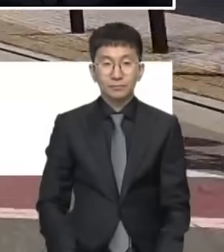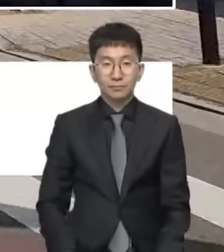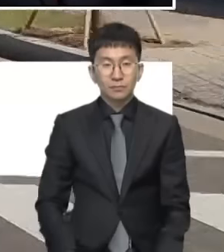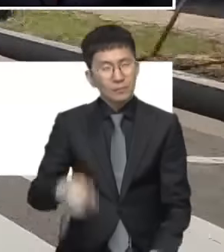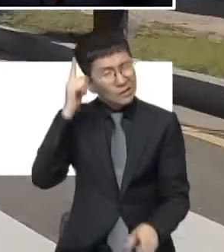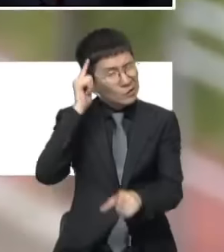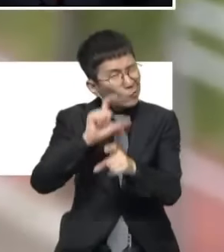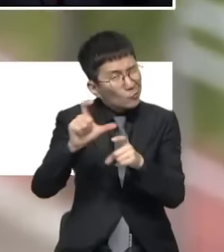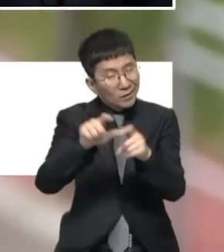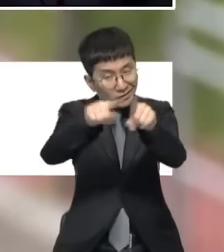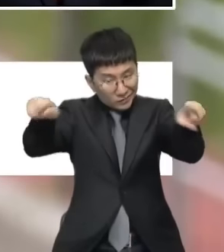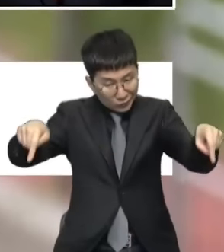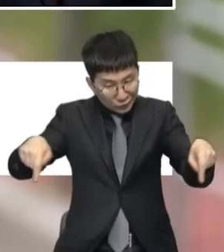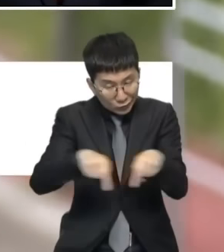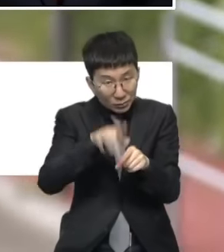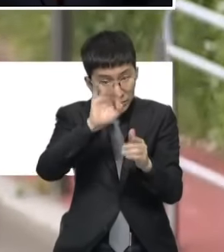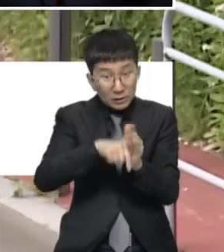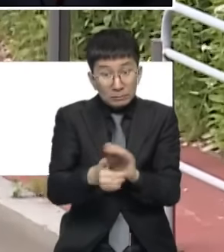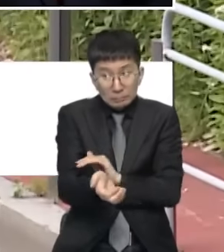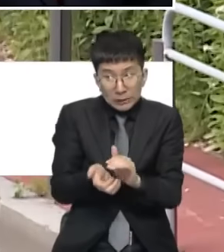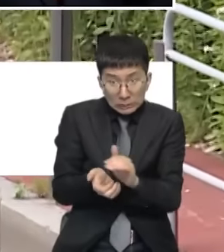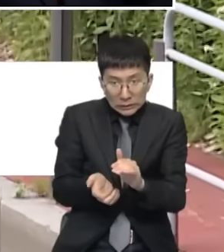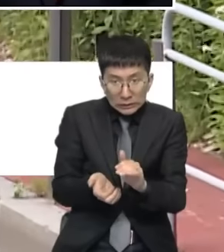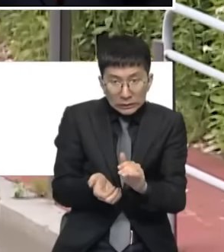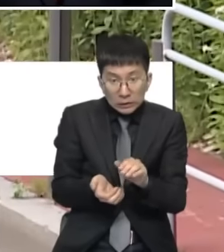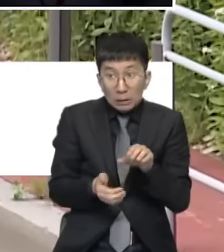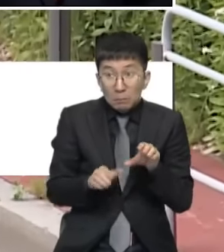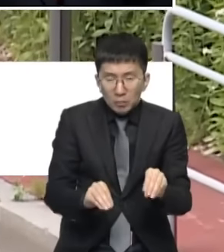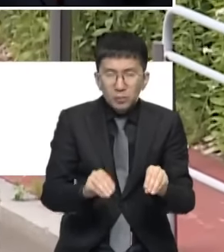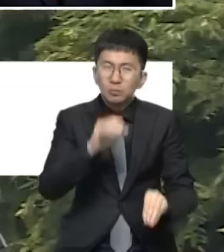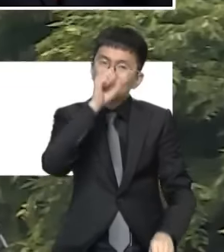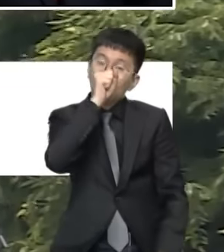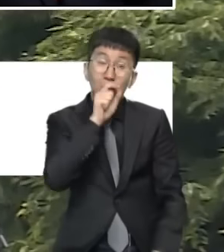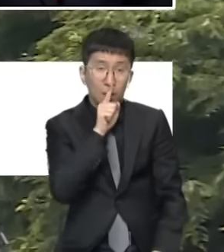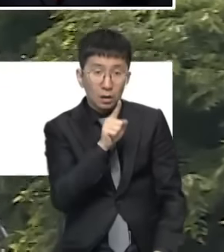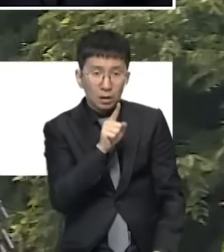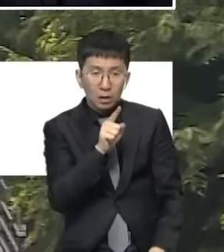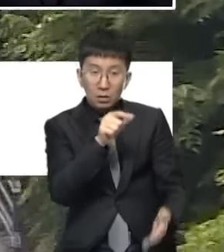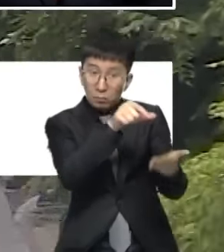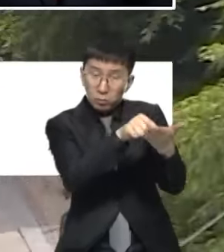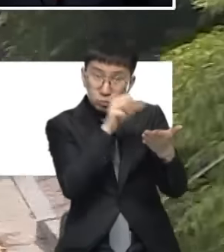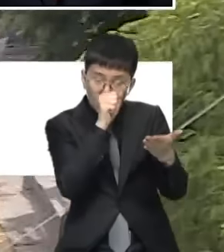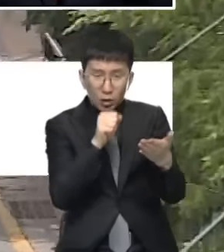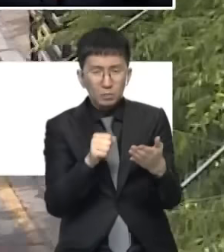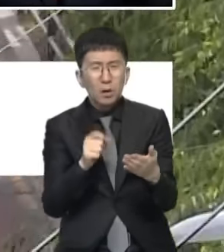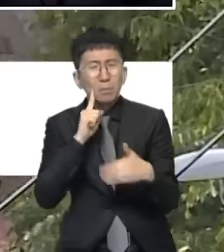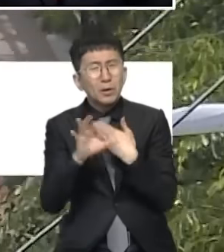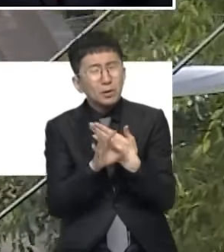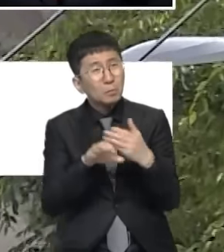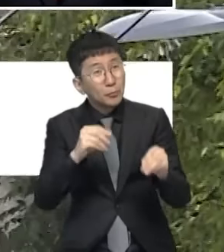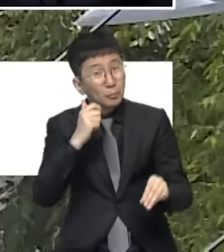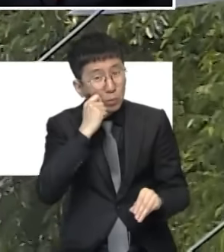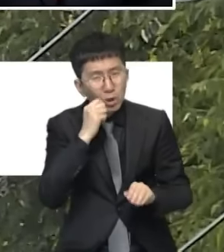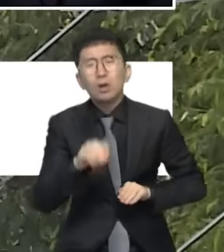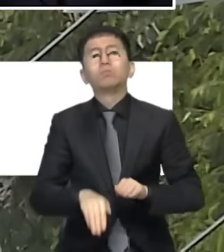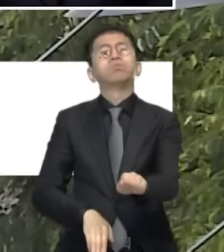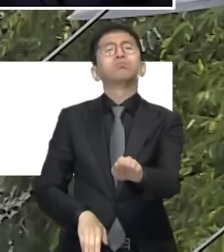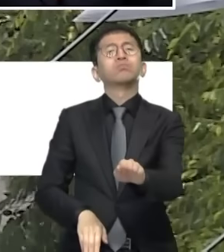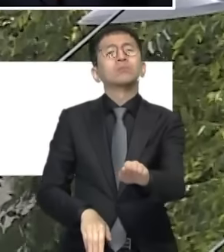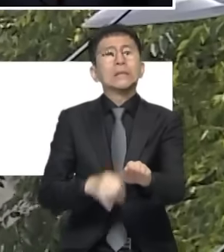구간에서 미리 대비해서 멈추라는 규정을 두던가 아니면 멈추는 게 불가능하기 때문에 신속히 통과하라는 규정을 두던가 좀